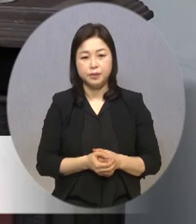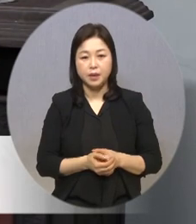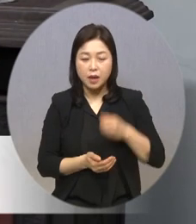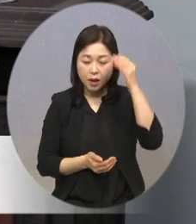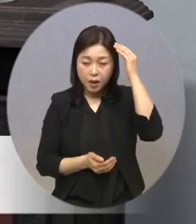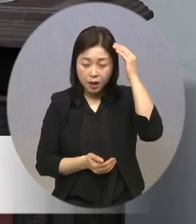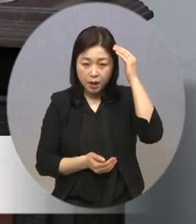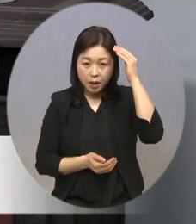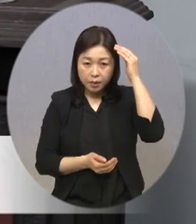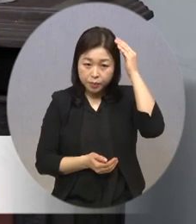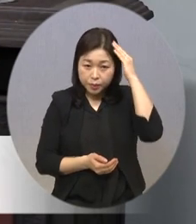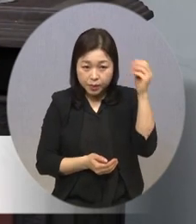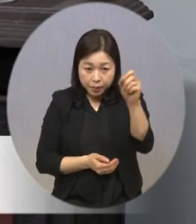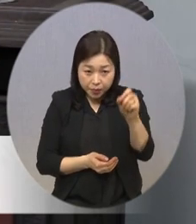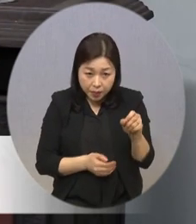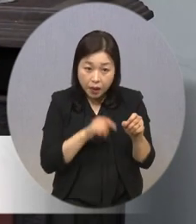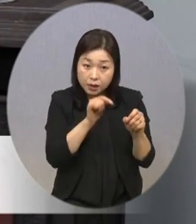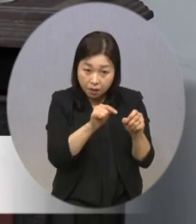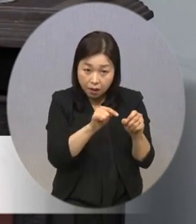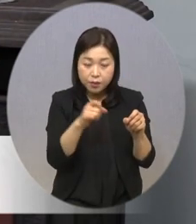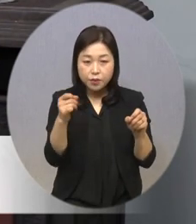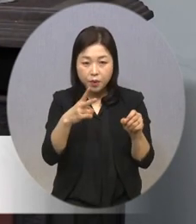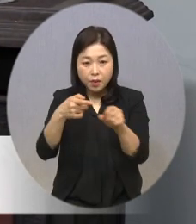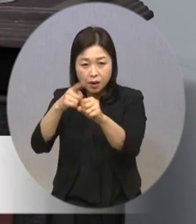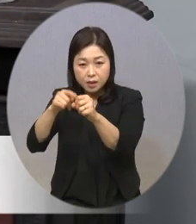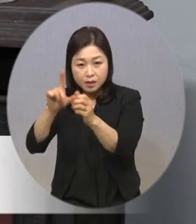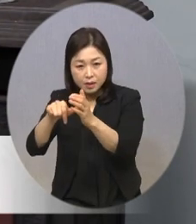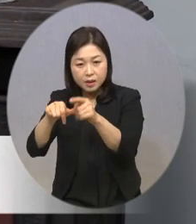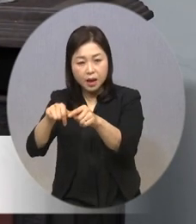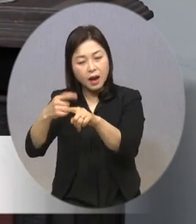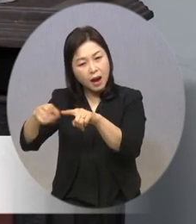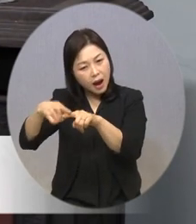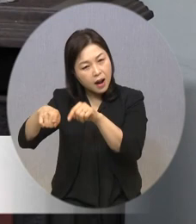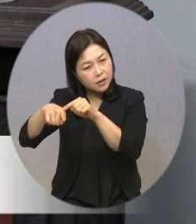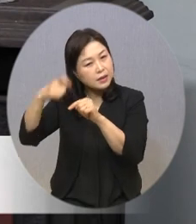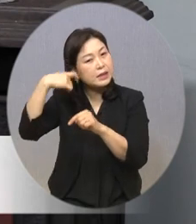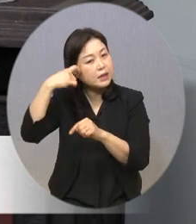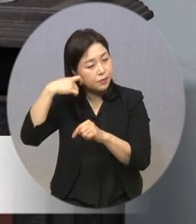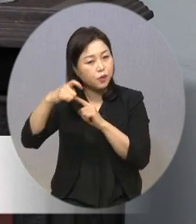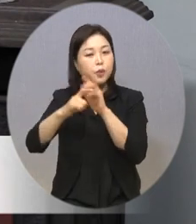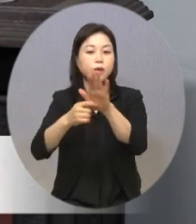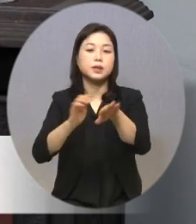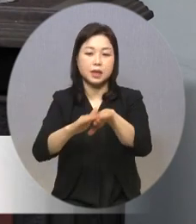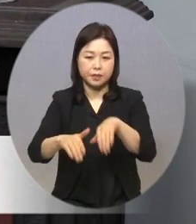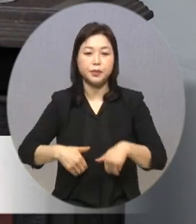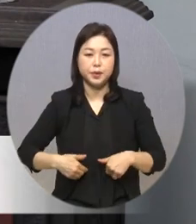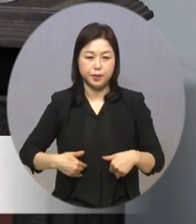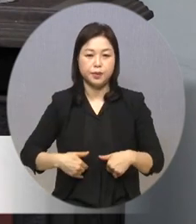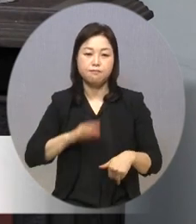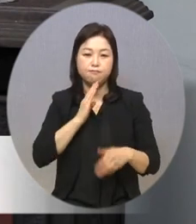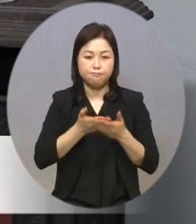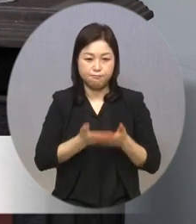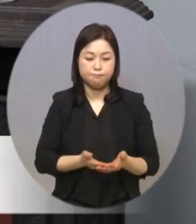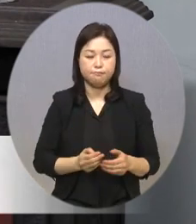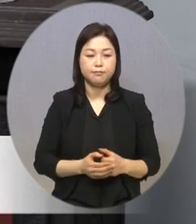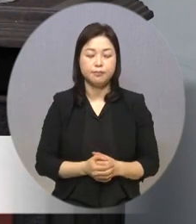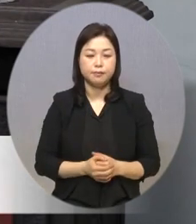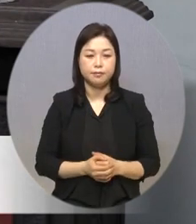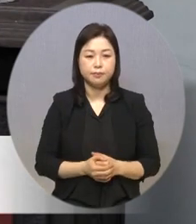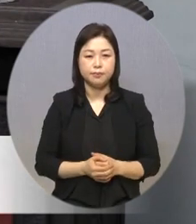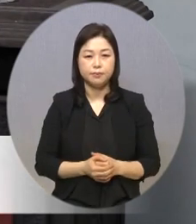되고 서각을 해놨을 때 칼 맛이 나야 됩니다. 그래서 그게 굉장히 중요합니다. 예.